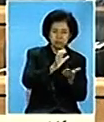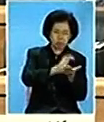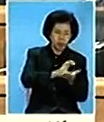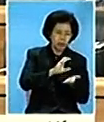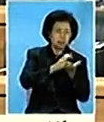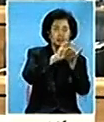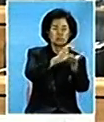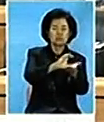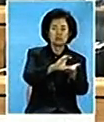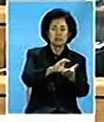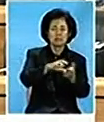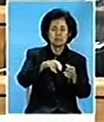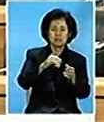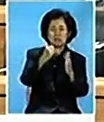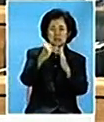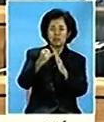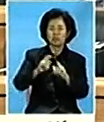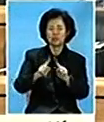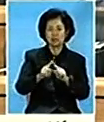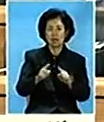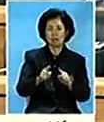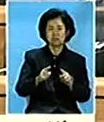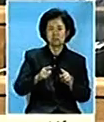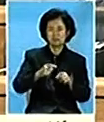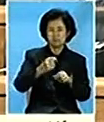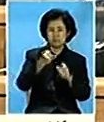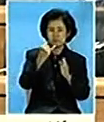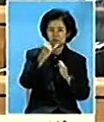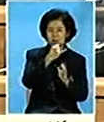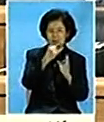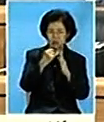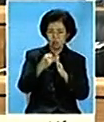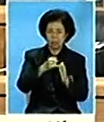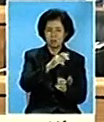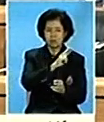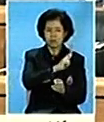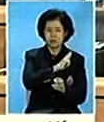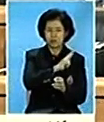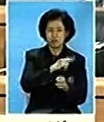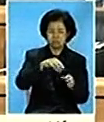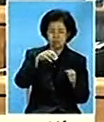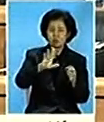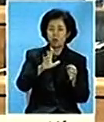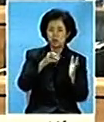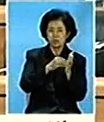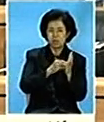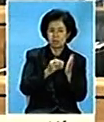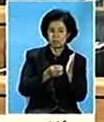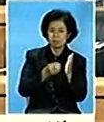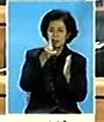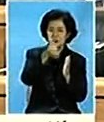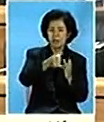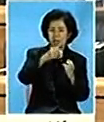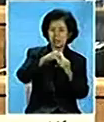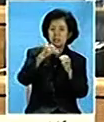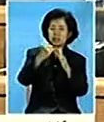ไปในพื้นที่จังหวัดต้องอยู่ในความรับผิดชอบของจังหวัดไม่ว่าจะเป็นงบของส่วนกลางที่ไปตั้งในจังหวัดก็ดีหรือหน่วยงาน